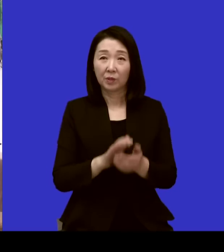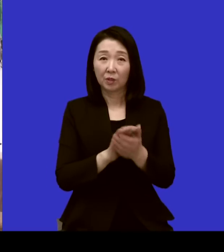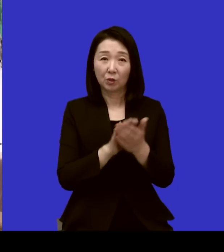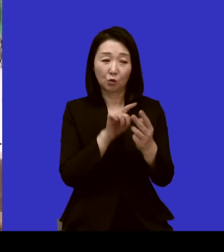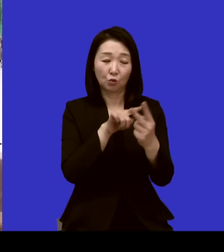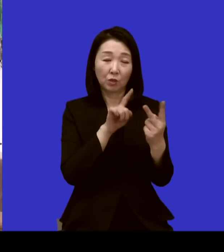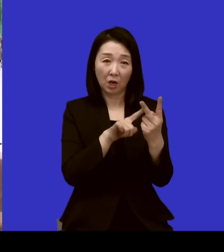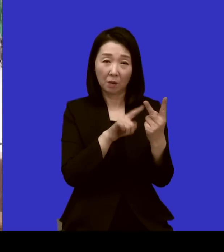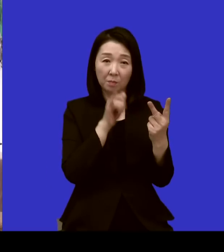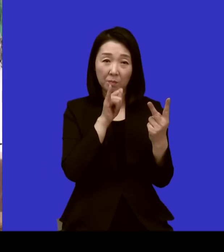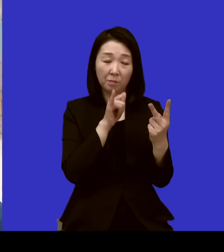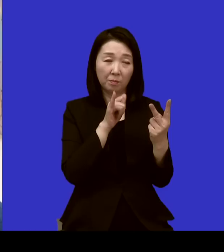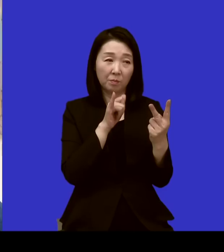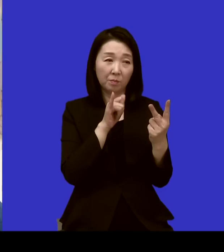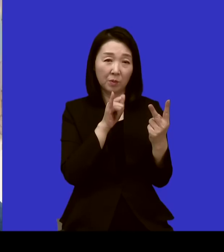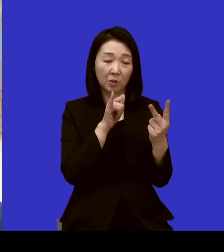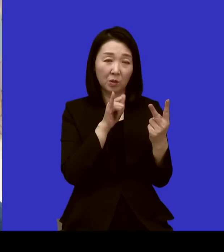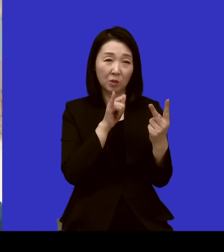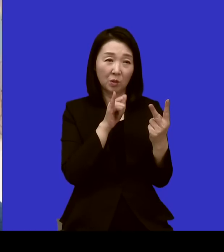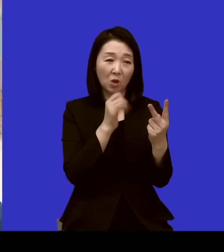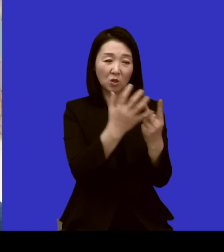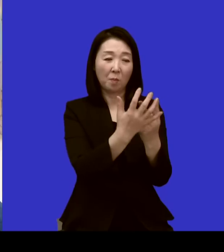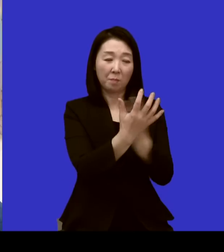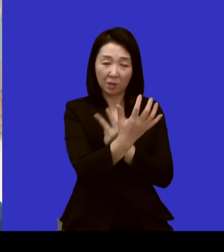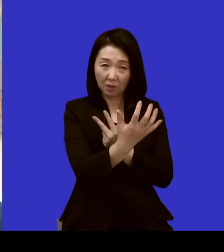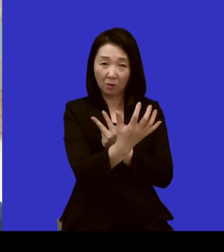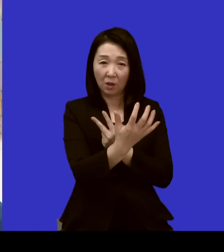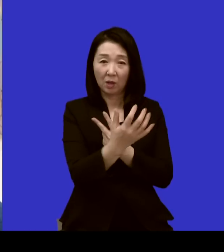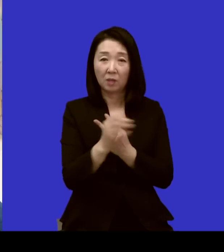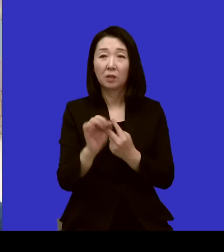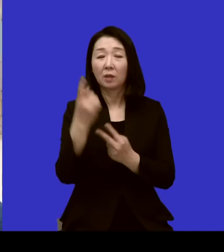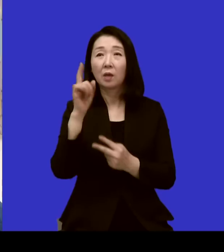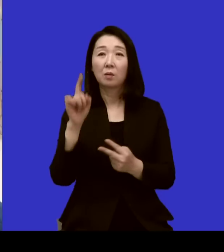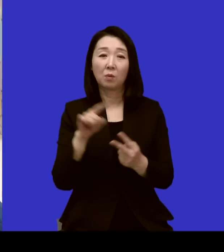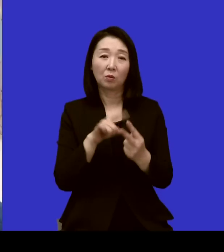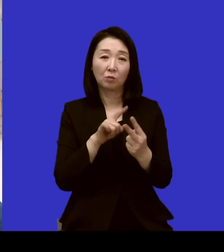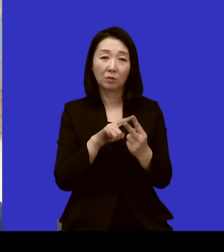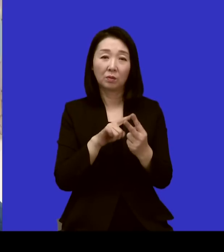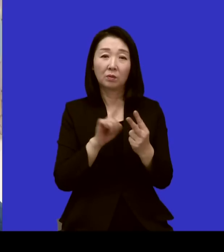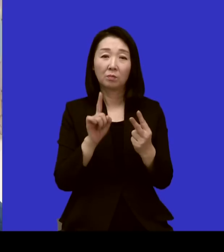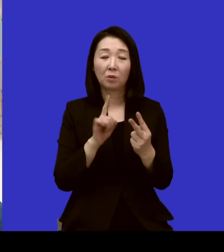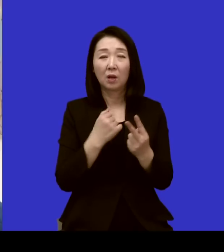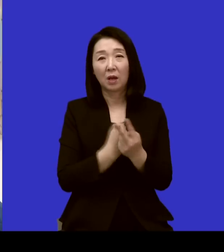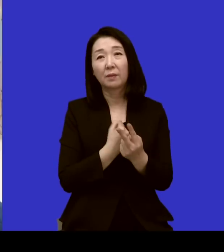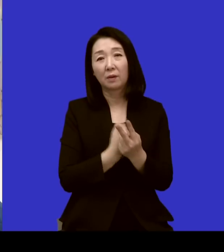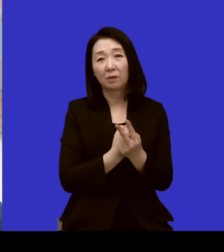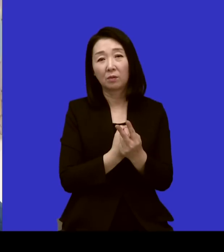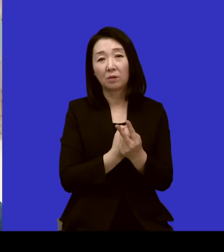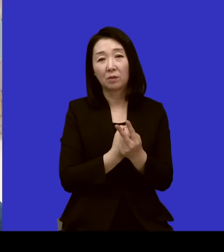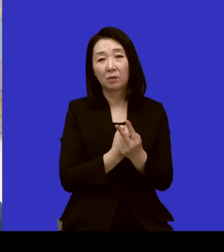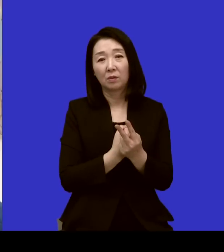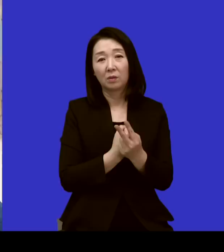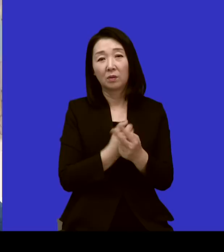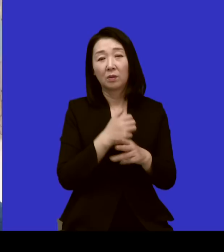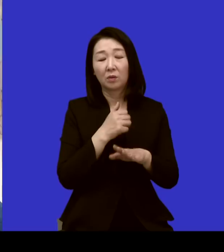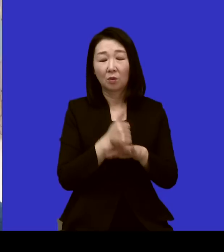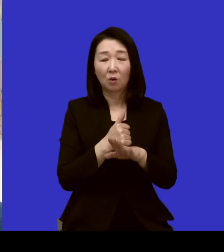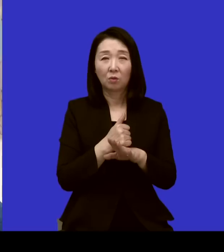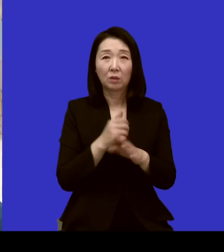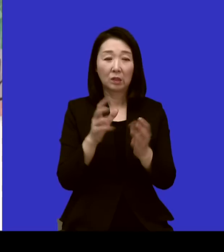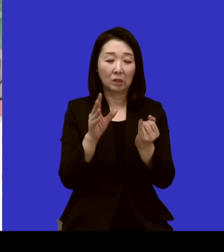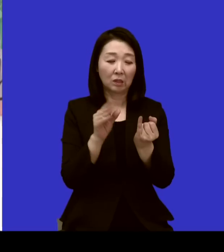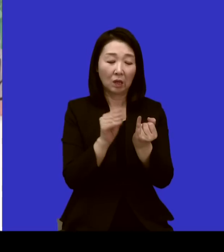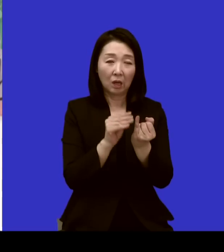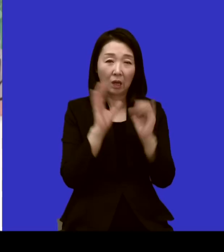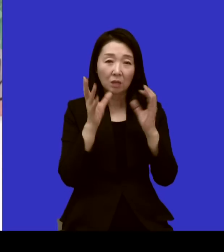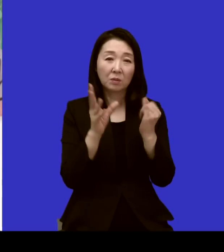거기서 나오게 됐는데 네. 그 나오게 된 계기도, 한 친구는 이런 말씀드리기 참 안타깝지만 네. 이 중절 수술을 너무 많이